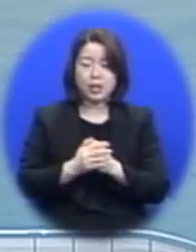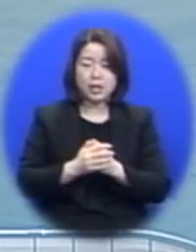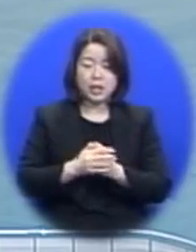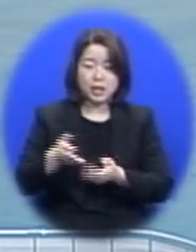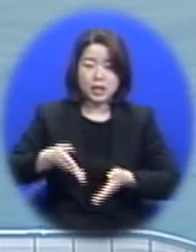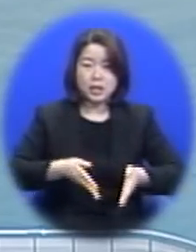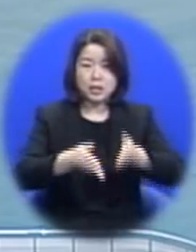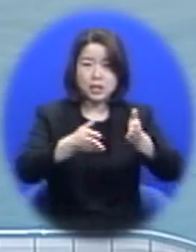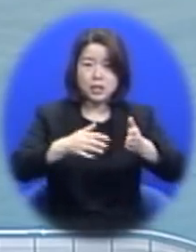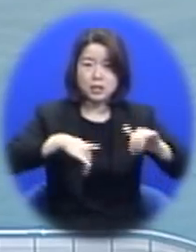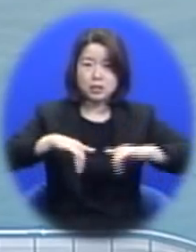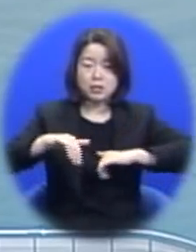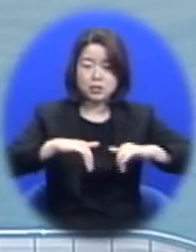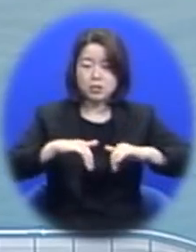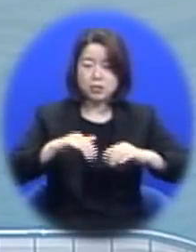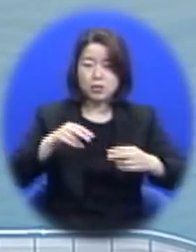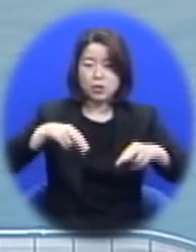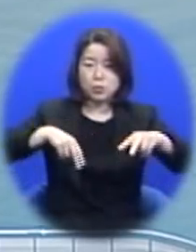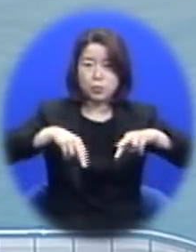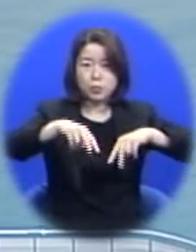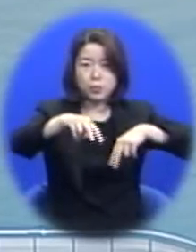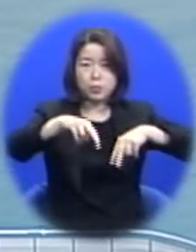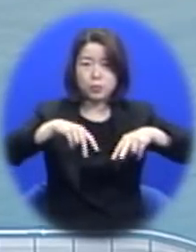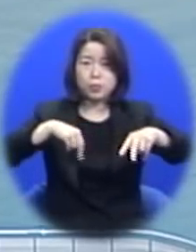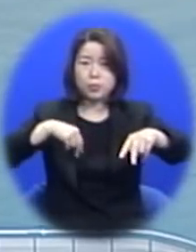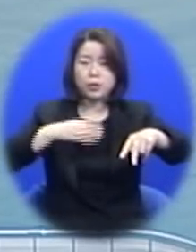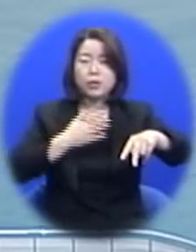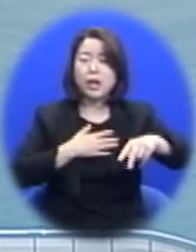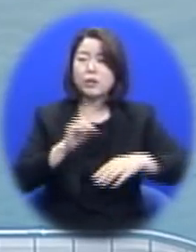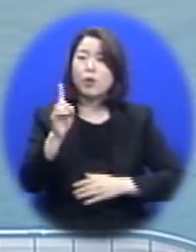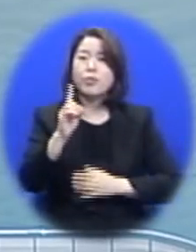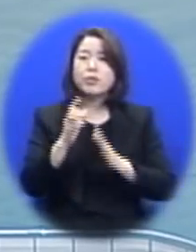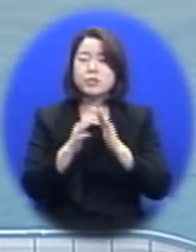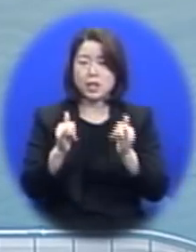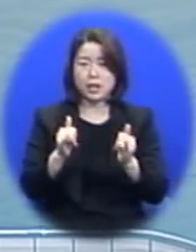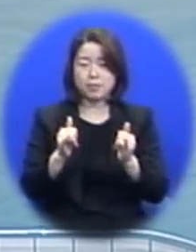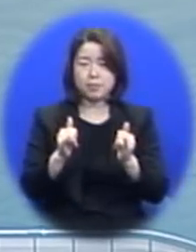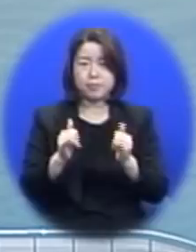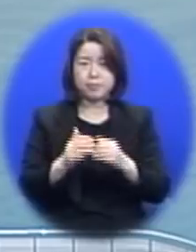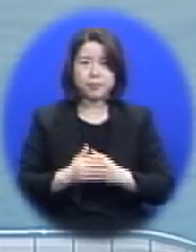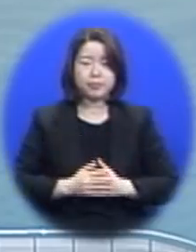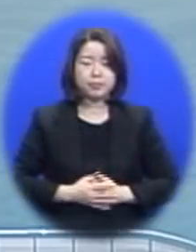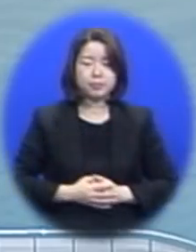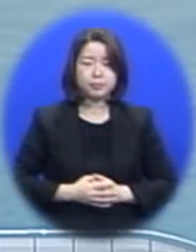길거리에서 이렇게 스치듯 지나가는 사람들에게 나는 어떤 사람인가 하는